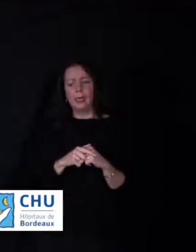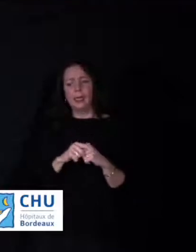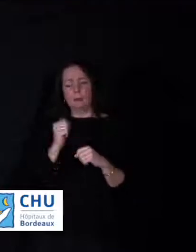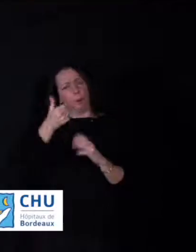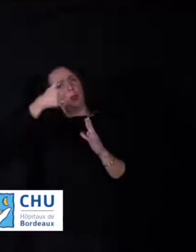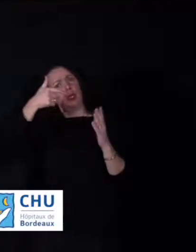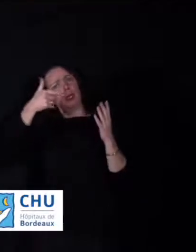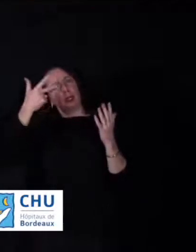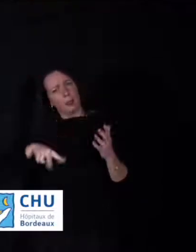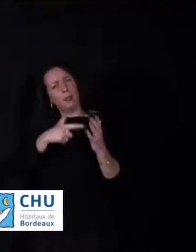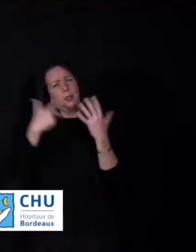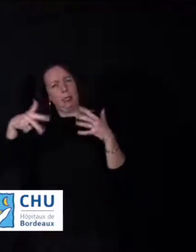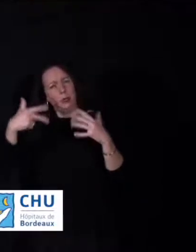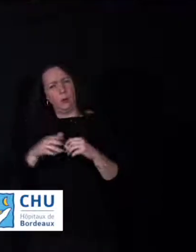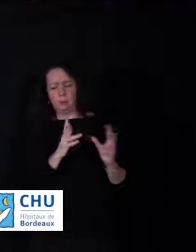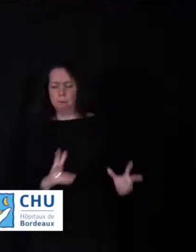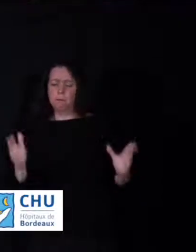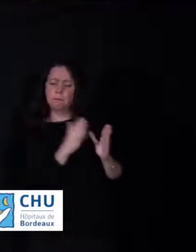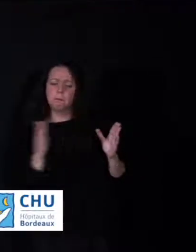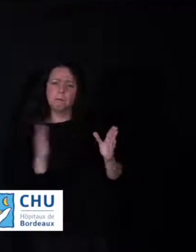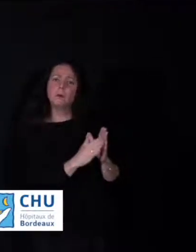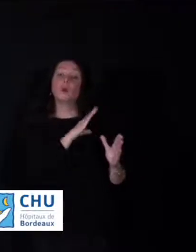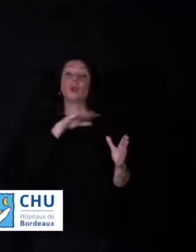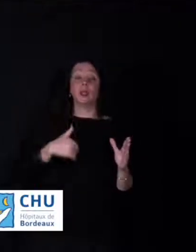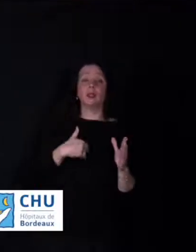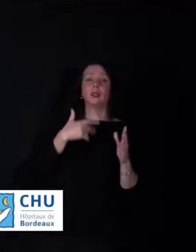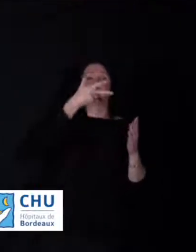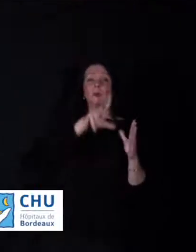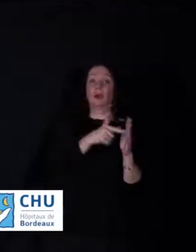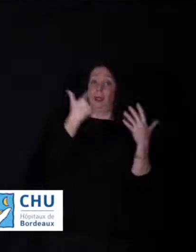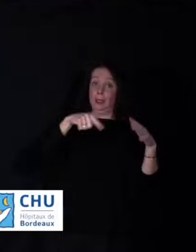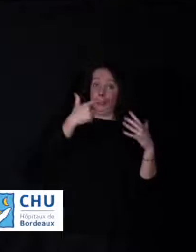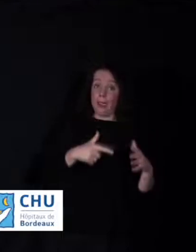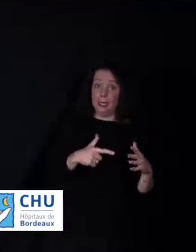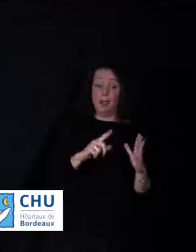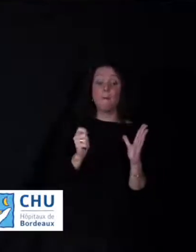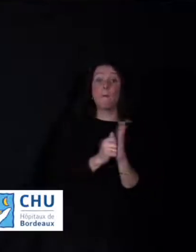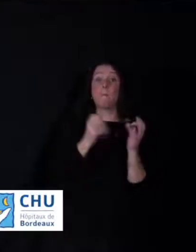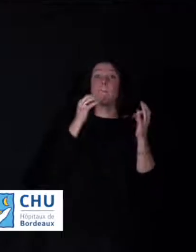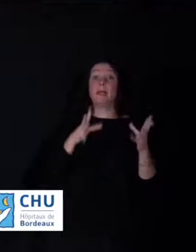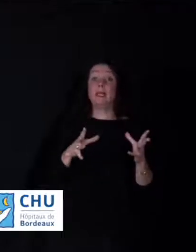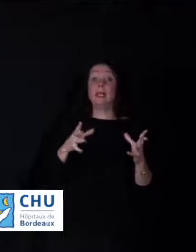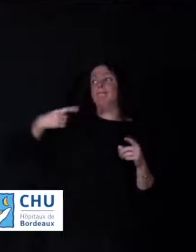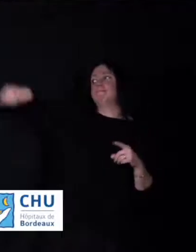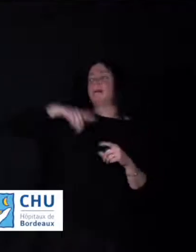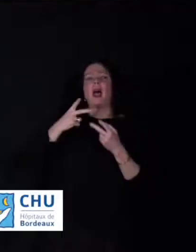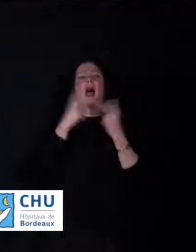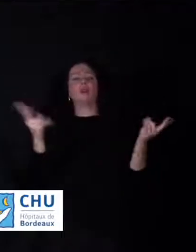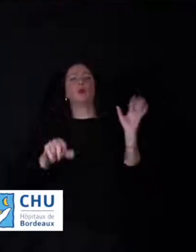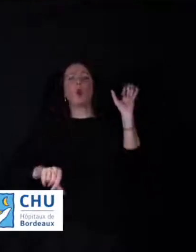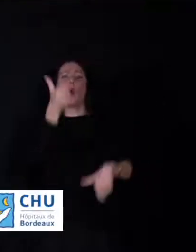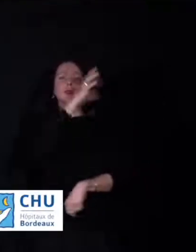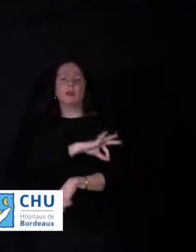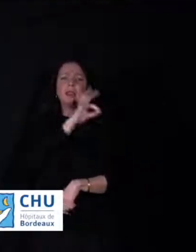2018. Et donc, au troisième trimestre de 2017, c'est au moment où on a fait l'annonce des 11 vaccins